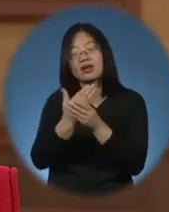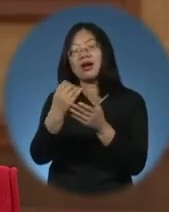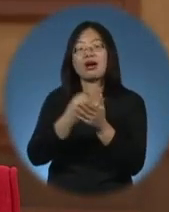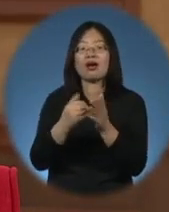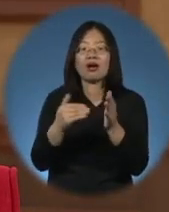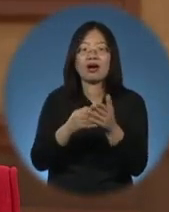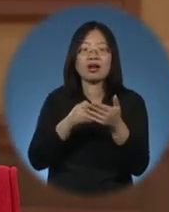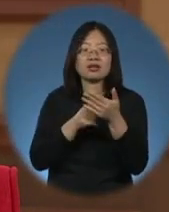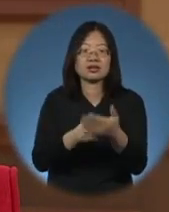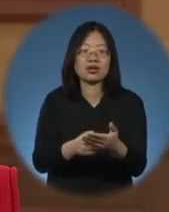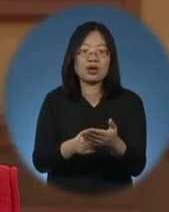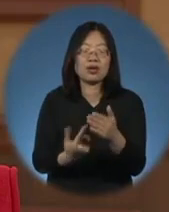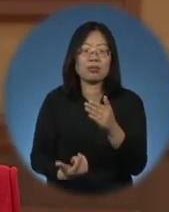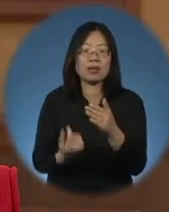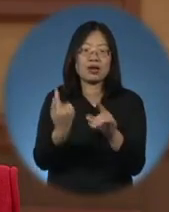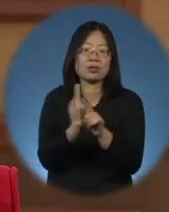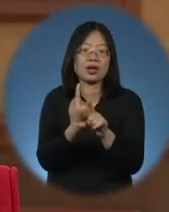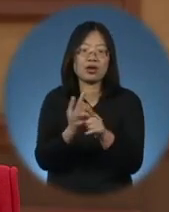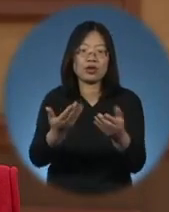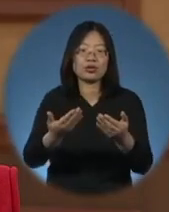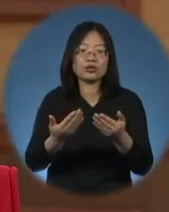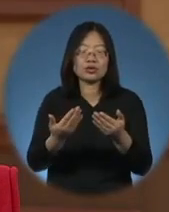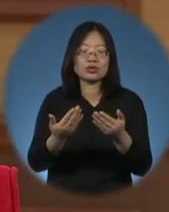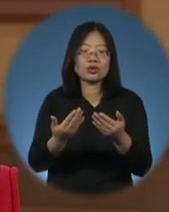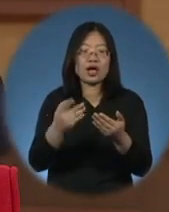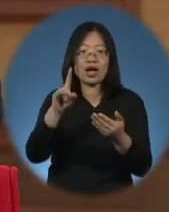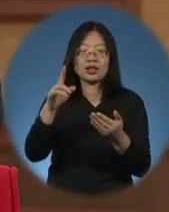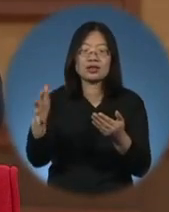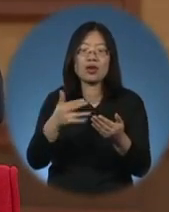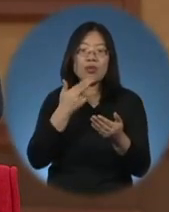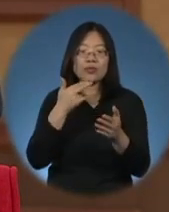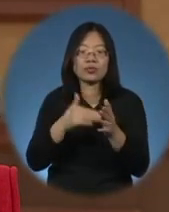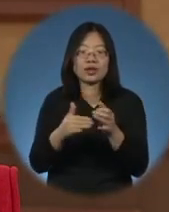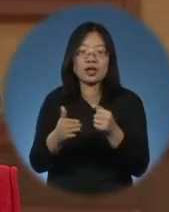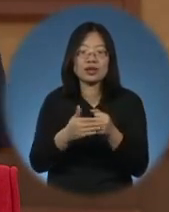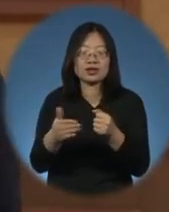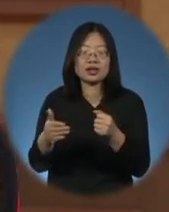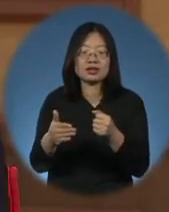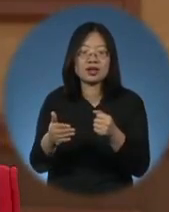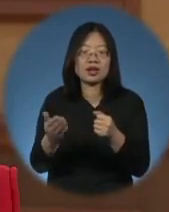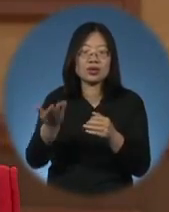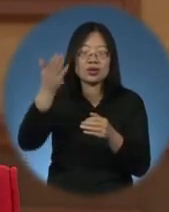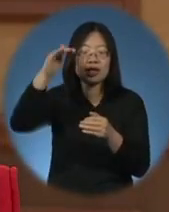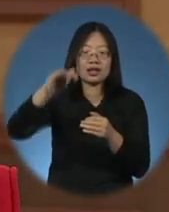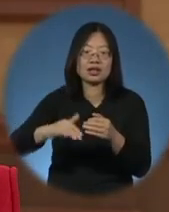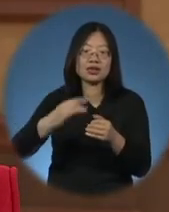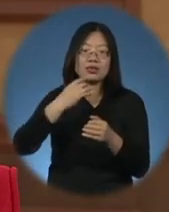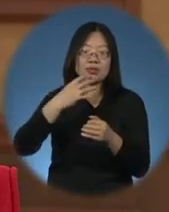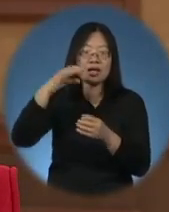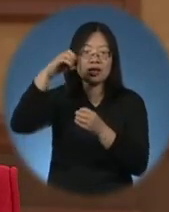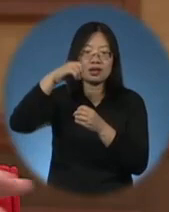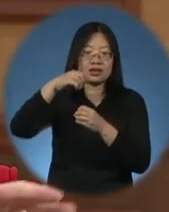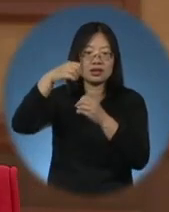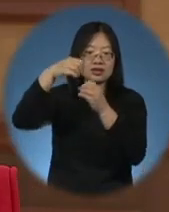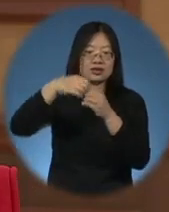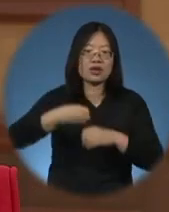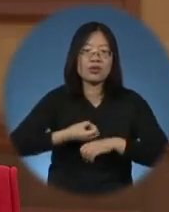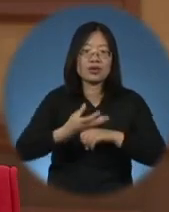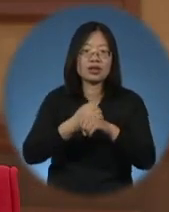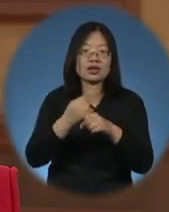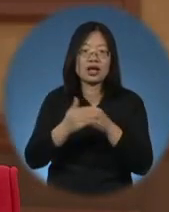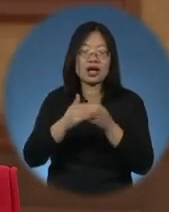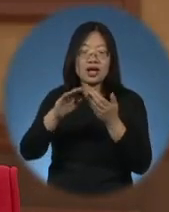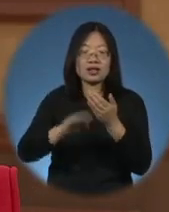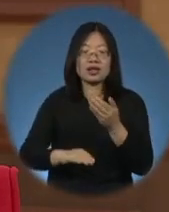그럼 그 의견을 바로 잡아줄 채널이 전혀 없는 거죠. 네, 네, 네. 의견은 위에서 아래로만 전달이 되지 아래쪽 다수가